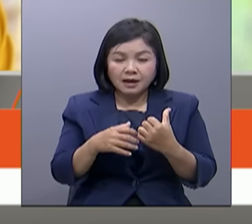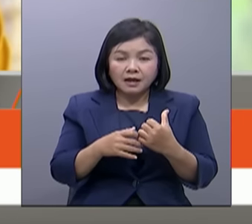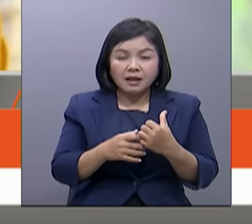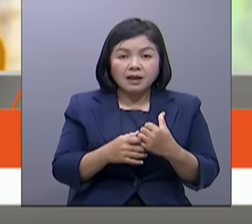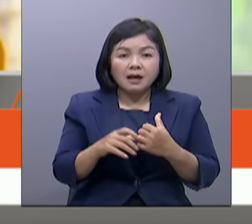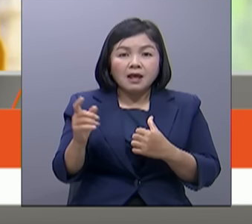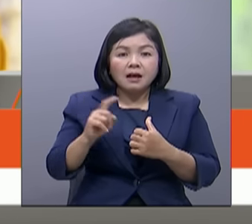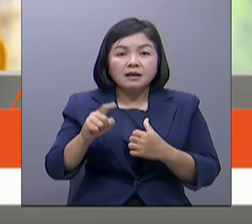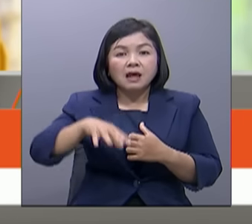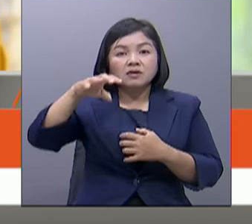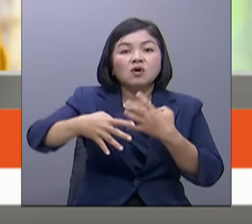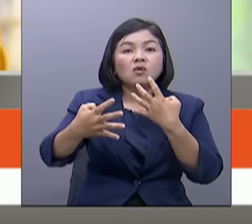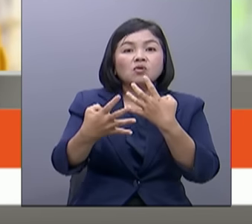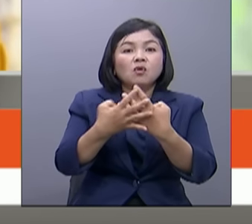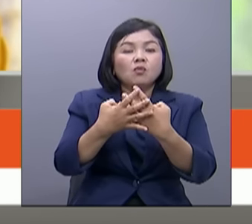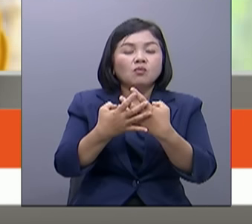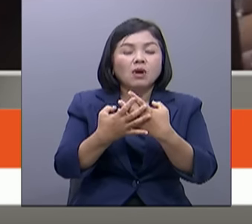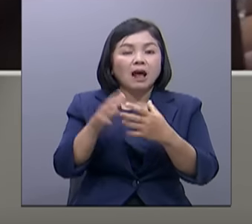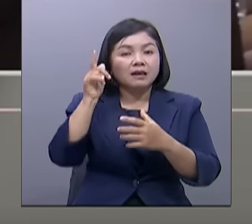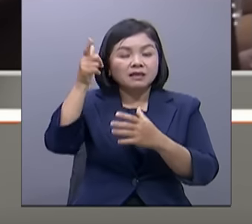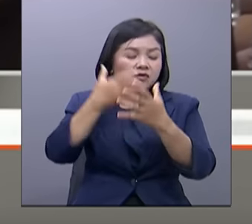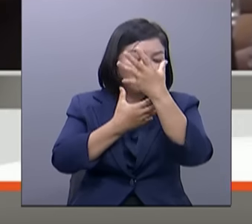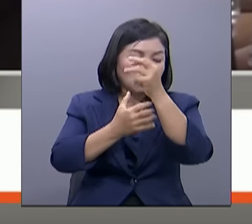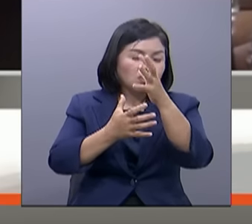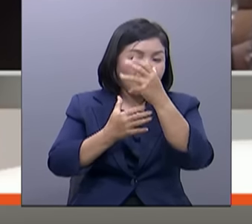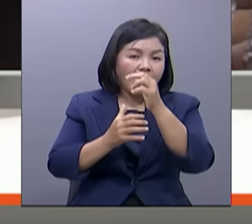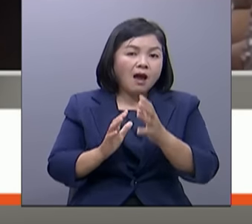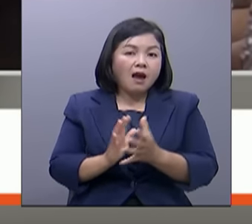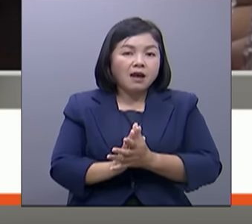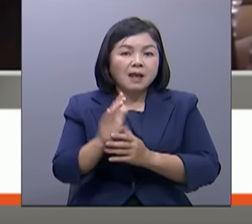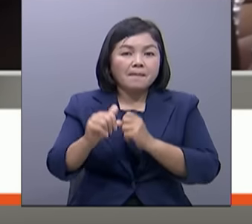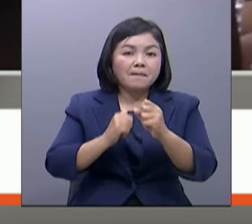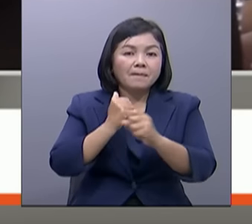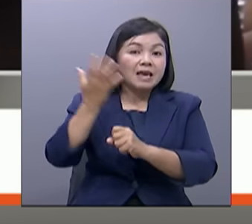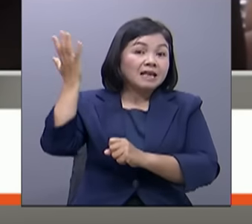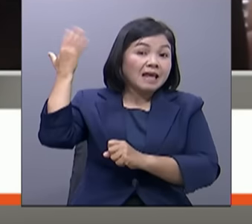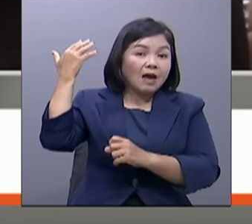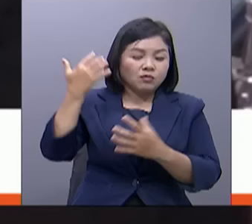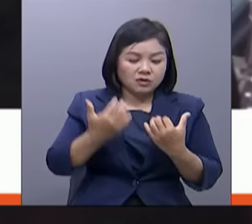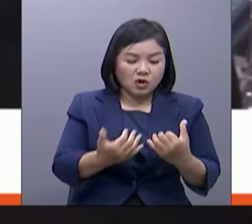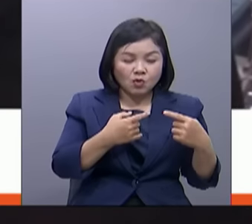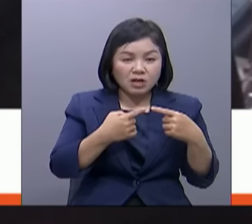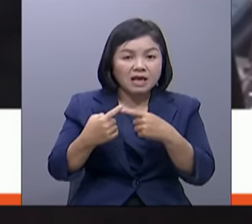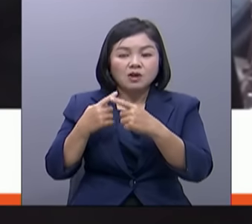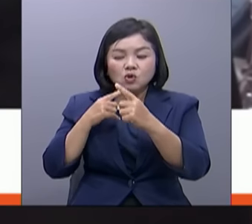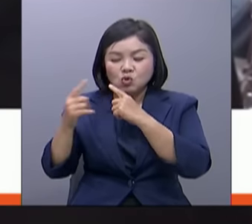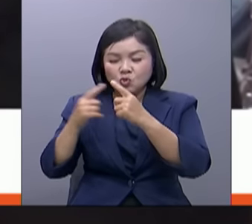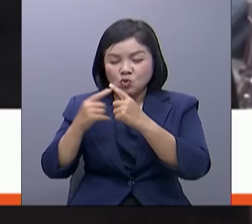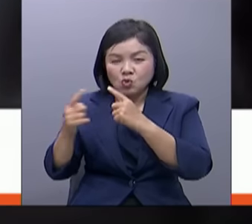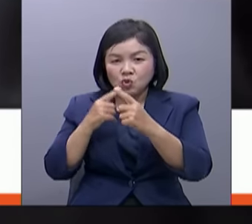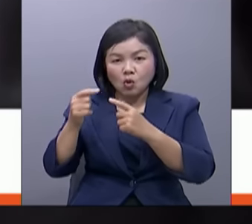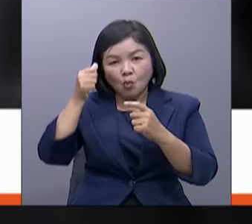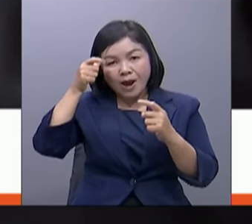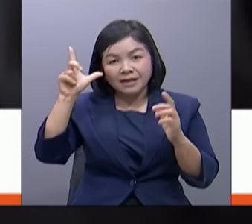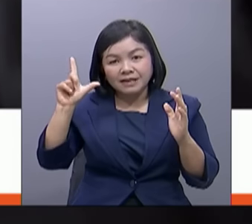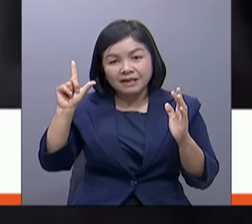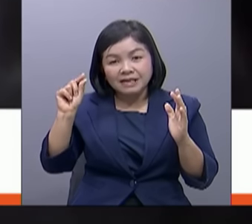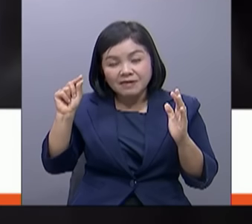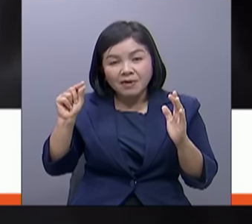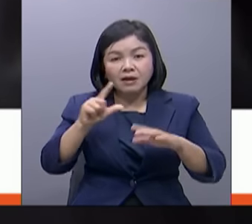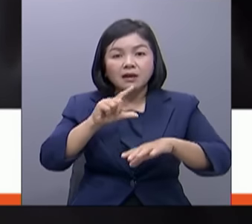ใหญ่ครับไม่ต้องกังวลนะครับเพราะว่าตั้งแต่ปีที่แล้วจนถึงวันนี้ที่เราคุยกันเนี่ยจนอีก20กว่าวันจะพ้นโท